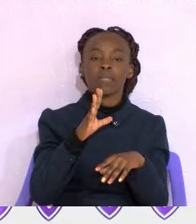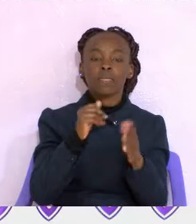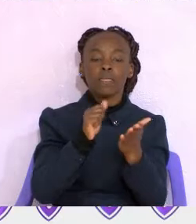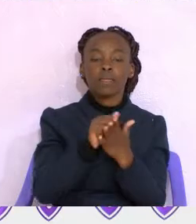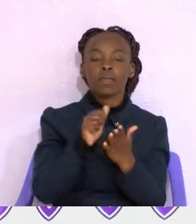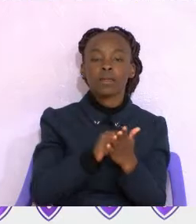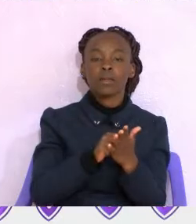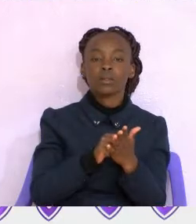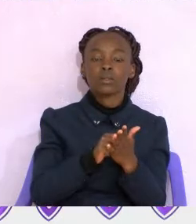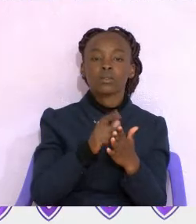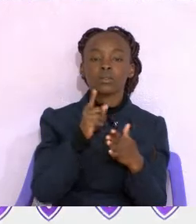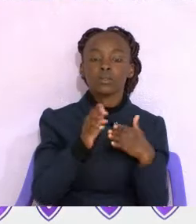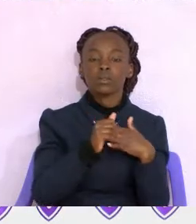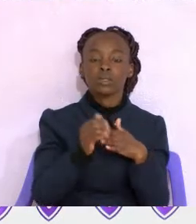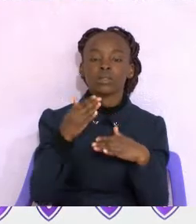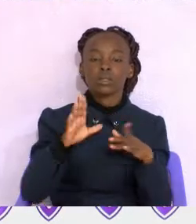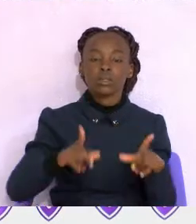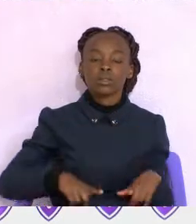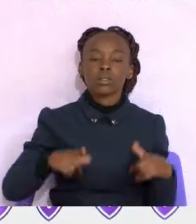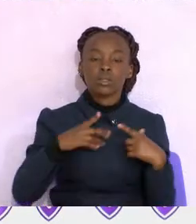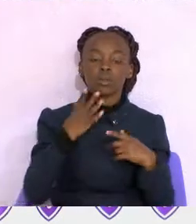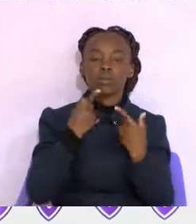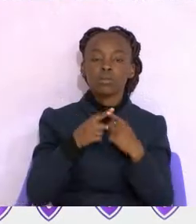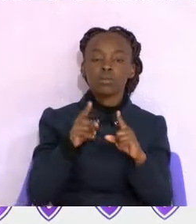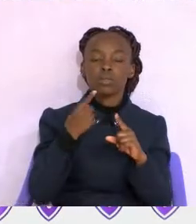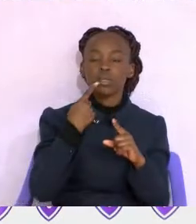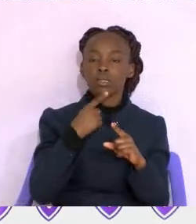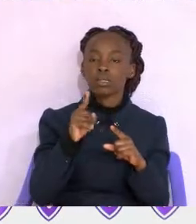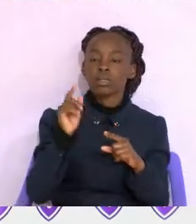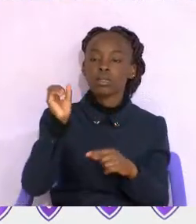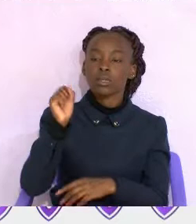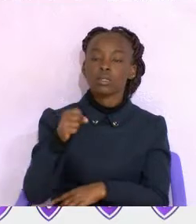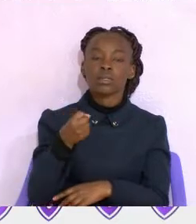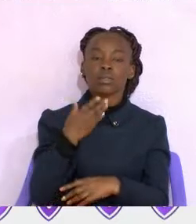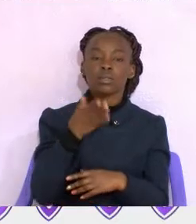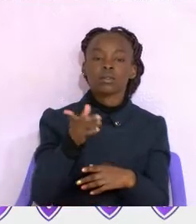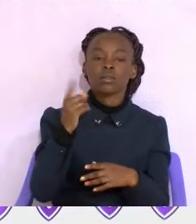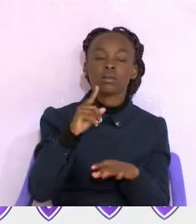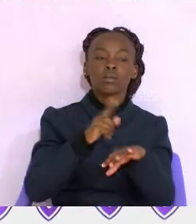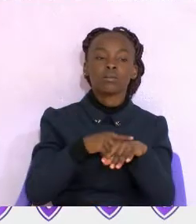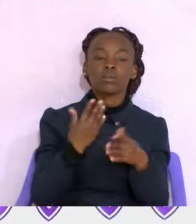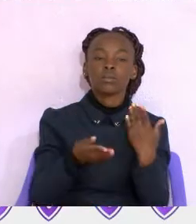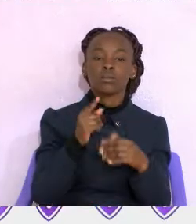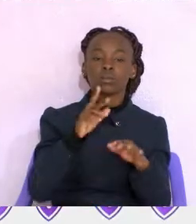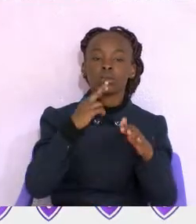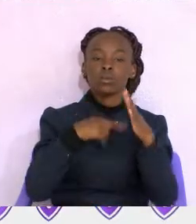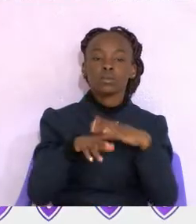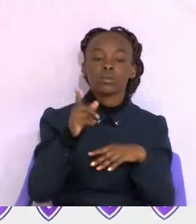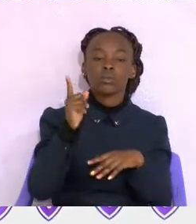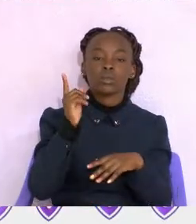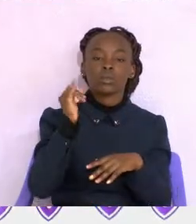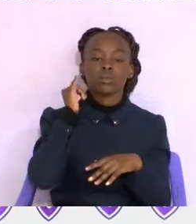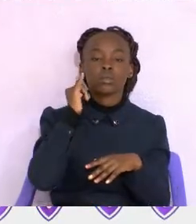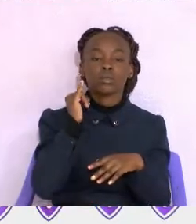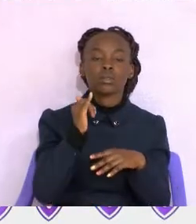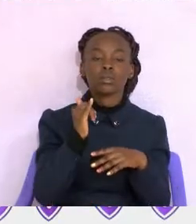ukijiongoza, umekuwa ukiongoza maisha yako. Lakini kubali kwamba inafikanga wakati, hata kama haukutii jana, tii leo. Anza kutii Mungu,